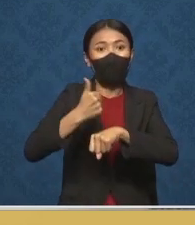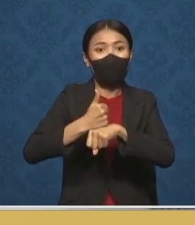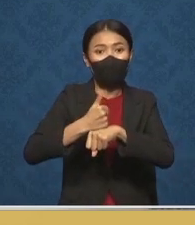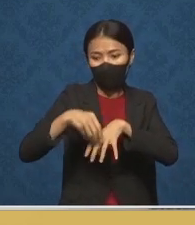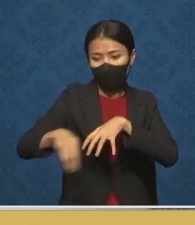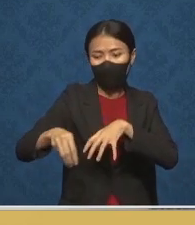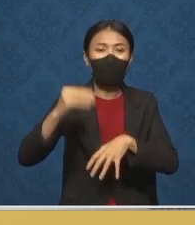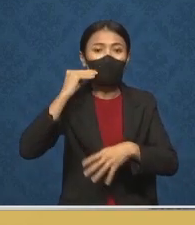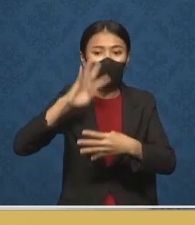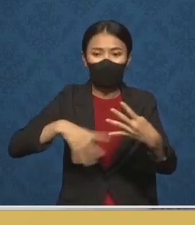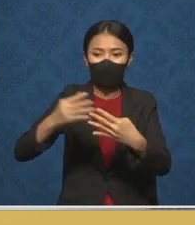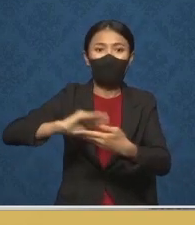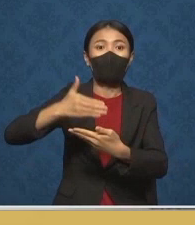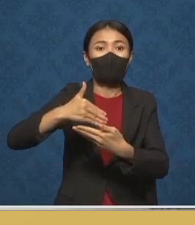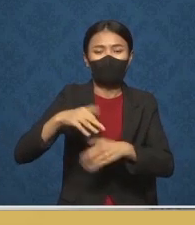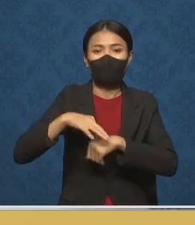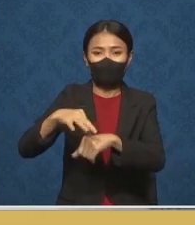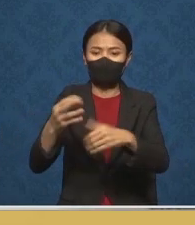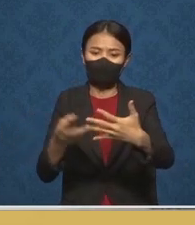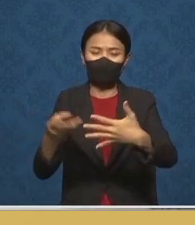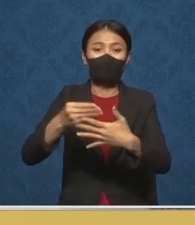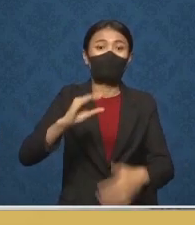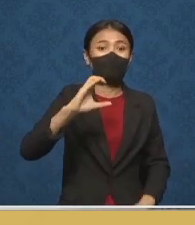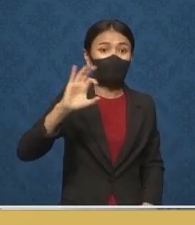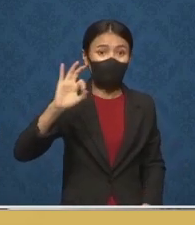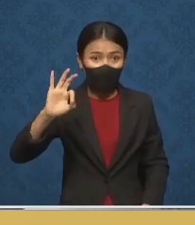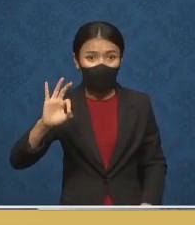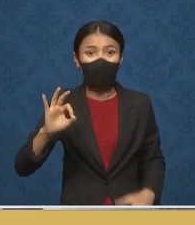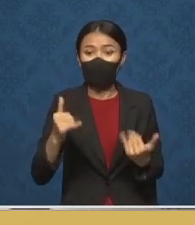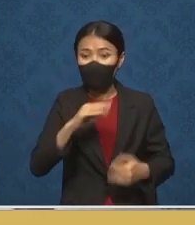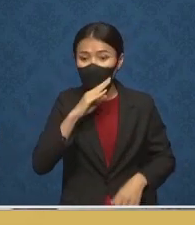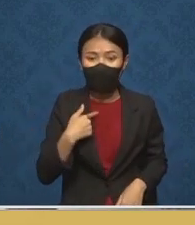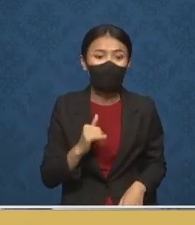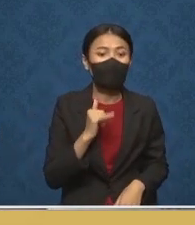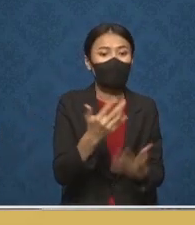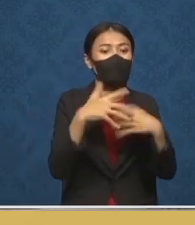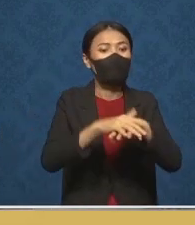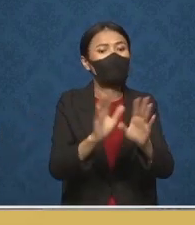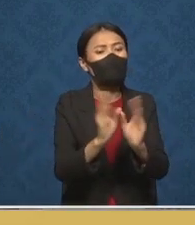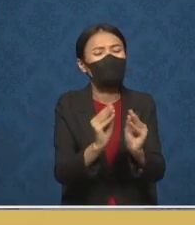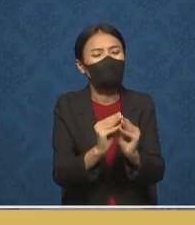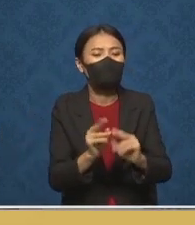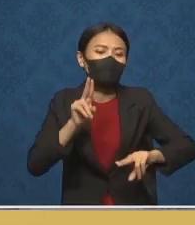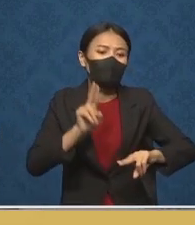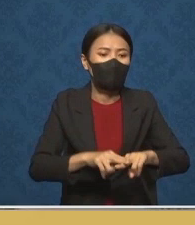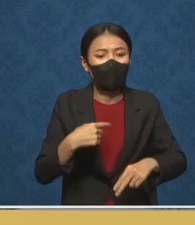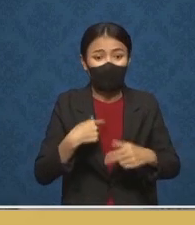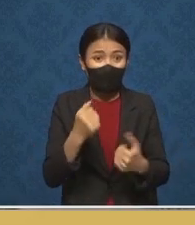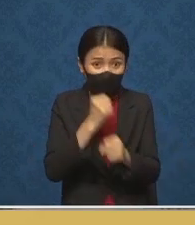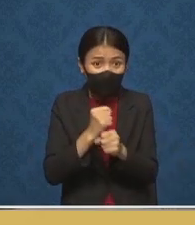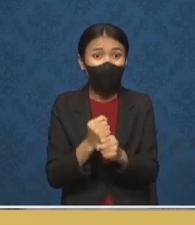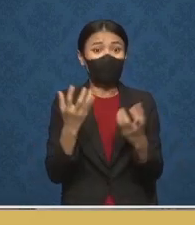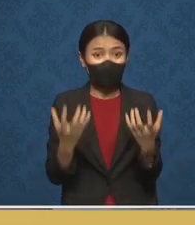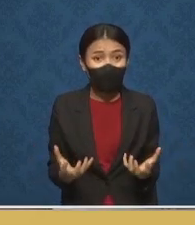เมื่อเร็วๆนี้ได้กำหนดรองอธิบดีให้ไปควบคุมเวลาไปนั่งประชุมที่ไหนก็คือปริมาณงานมันเยอะม